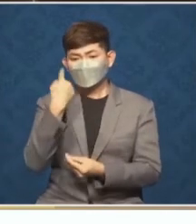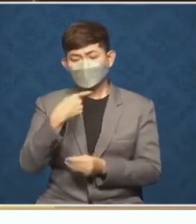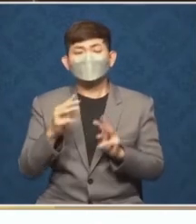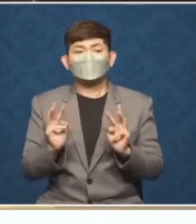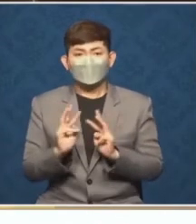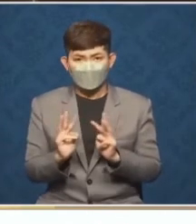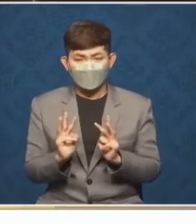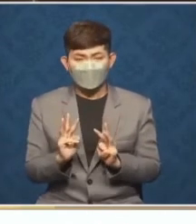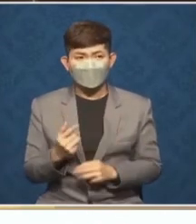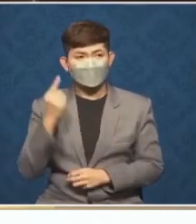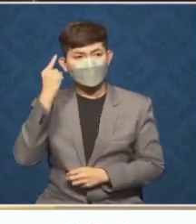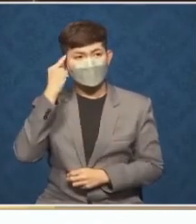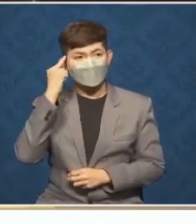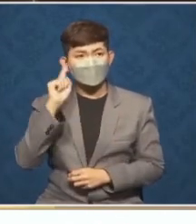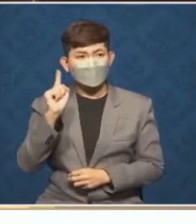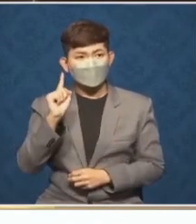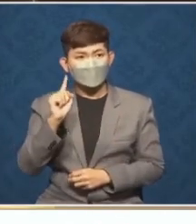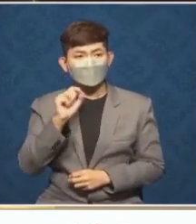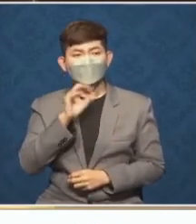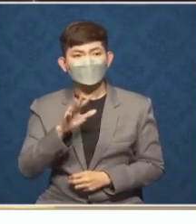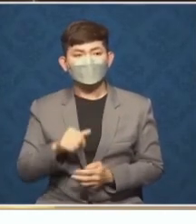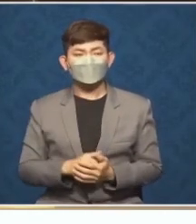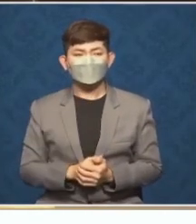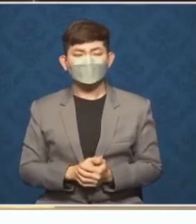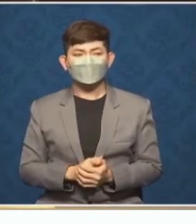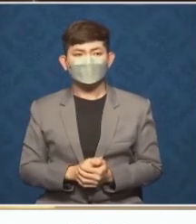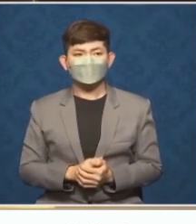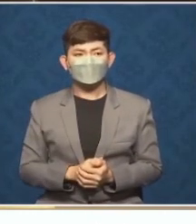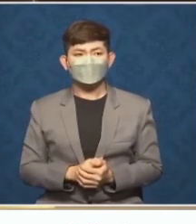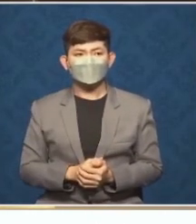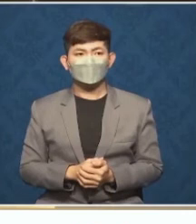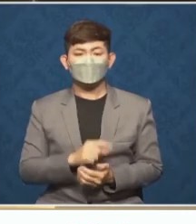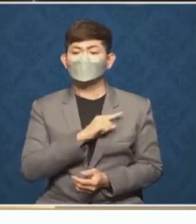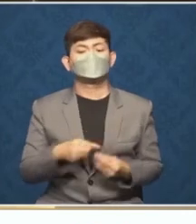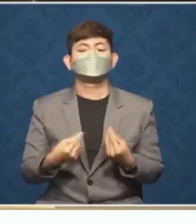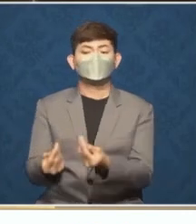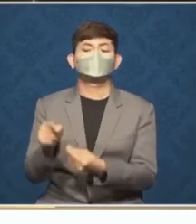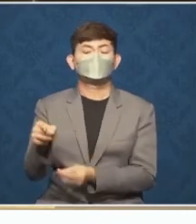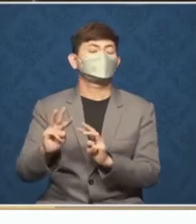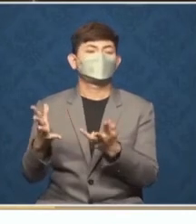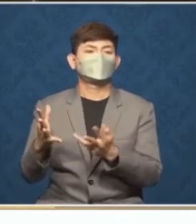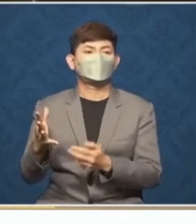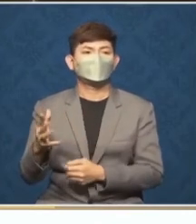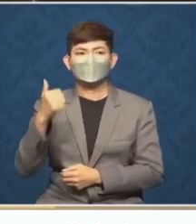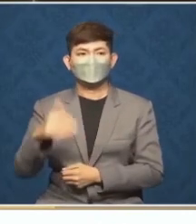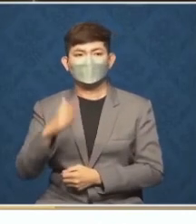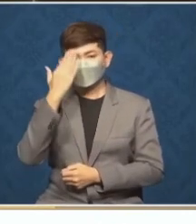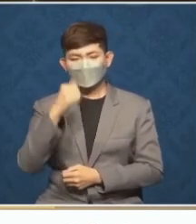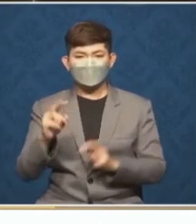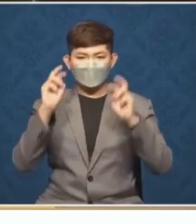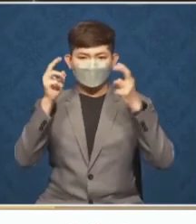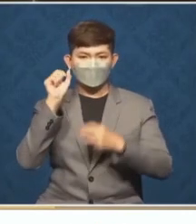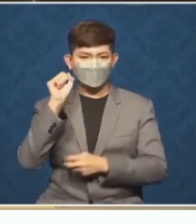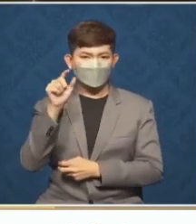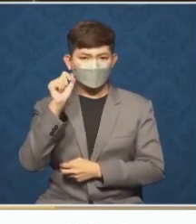ครับไม่ใช่เอาคำกล่าวอ้างมาว่าผมมอบไปแล้วแต่เขาไม่ว่างเพราะกระทู้ถามสดเนี่ย